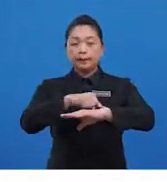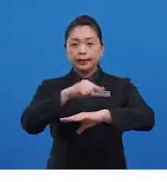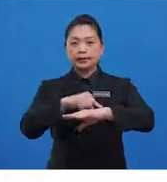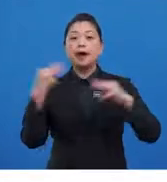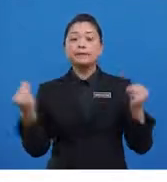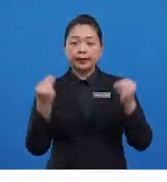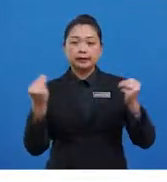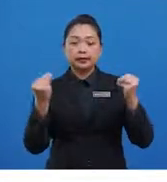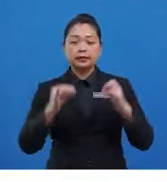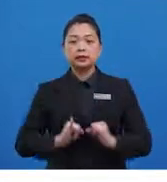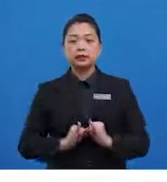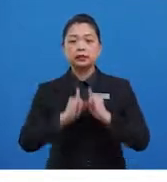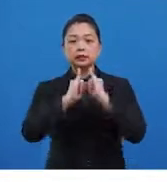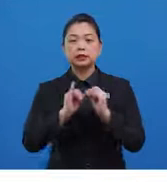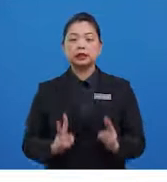majlis istiadat rasmi.